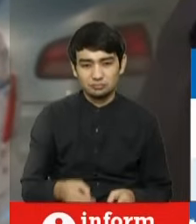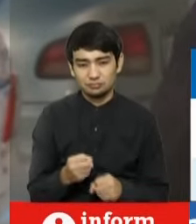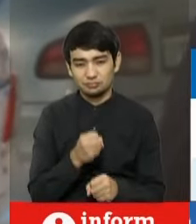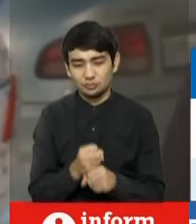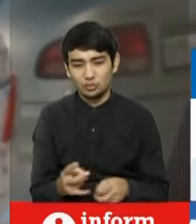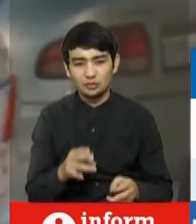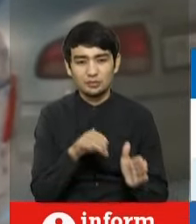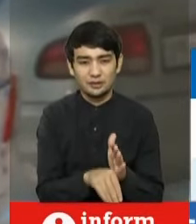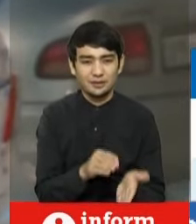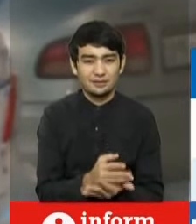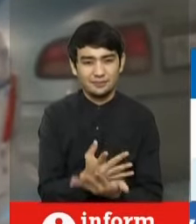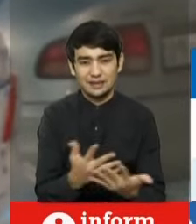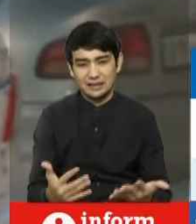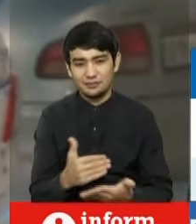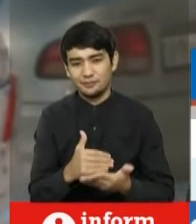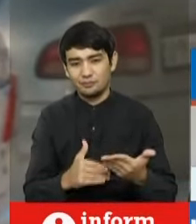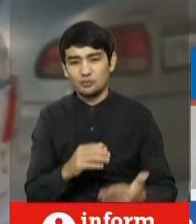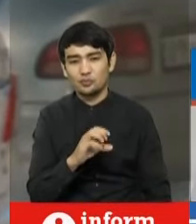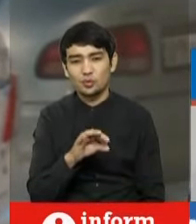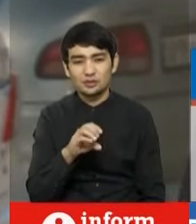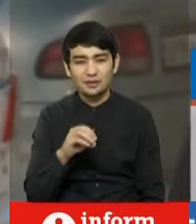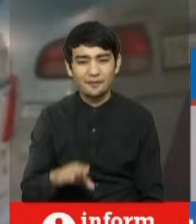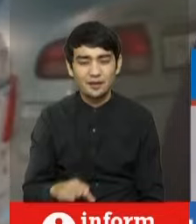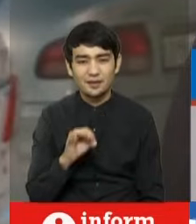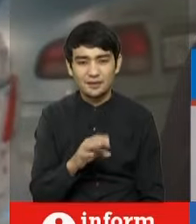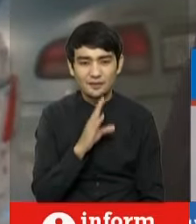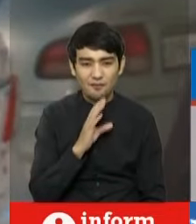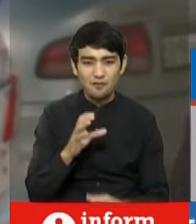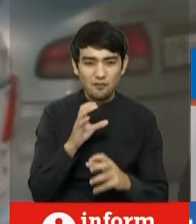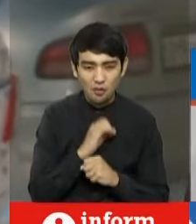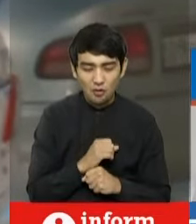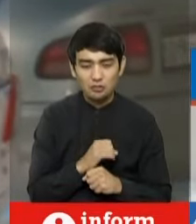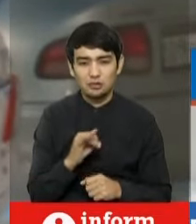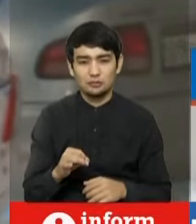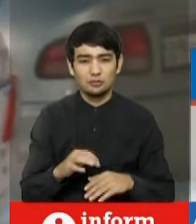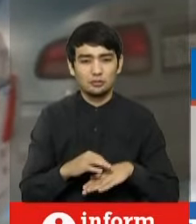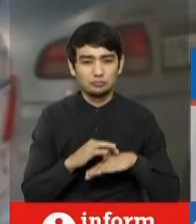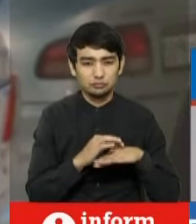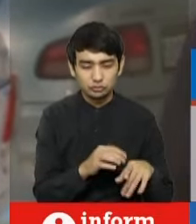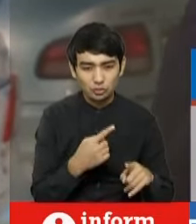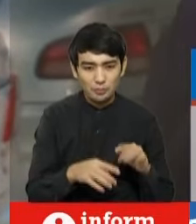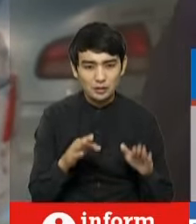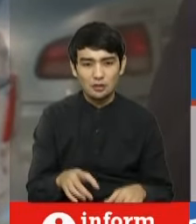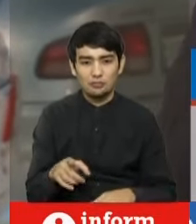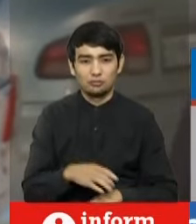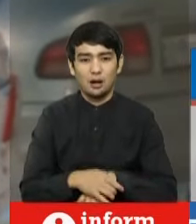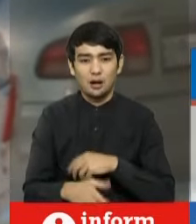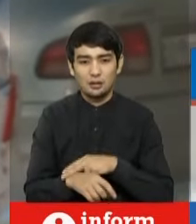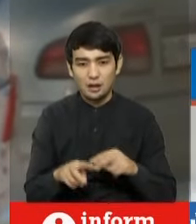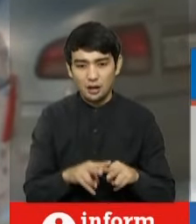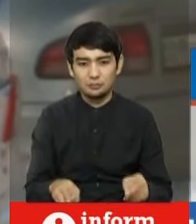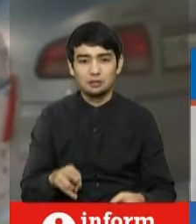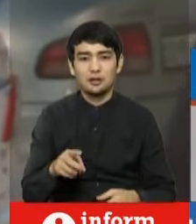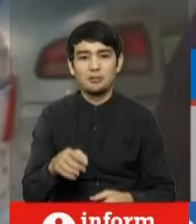нем состоит несколько составов. Потому что девушку, как правило, воруют, увозят, незаконно лишают свободы, как правило,